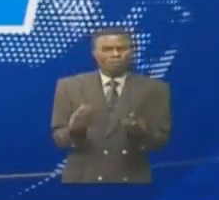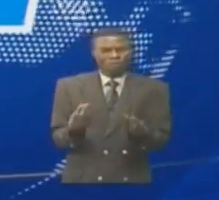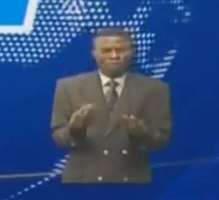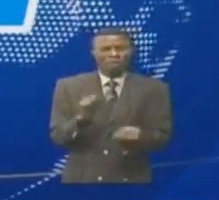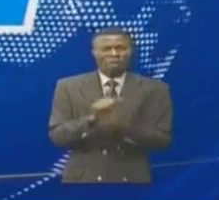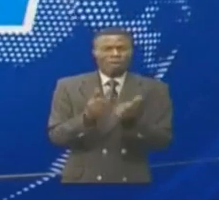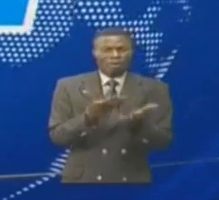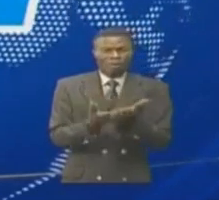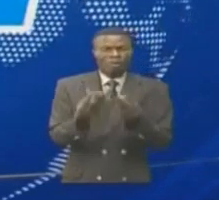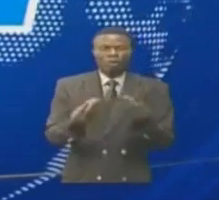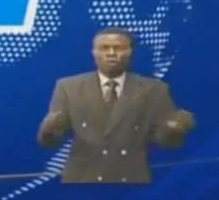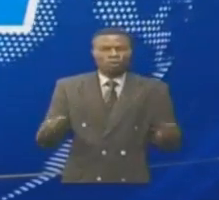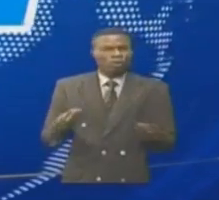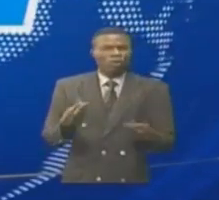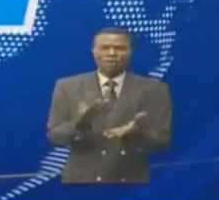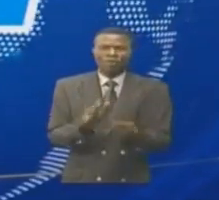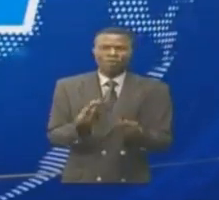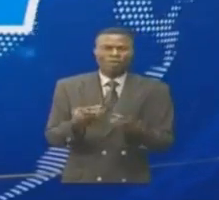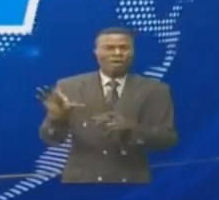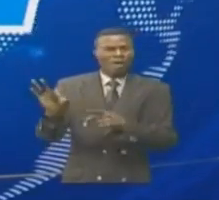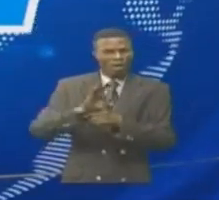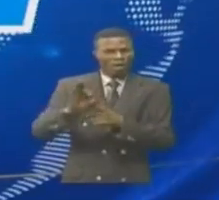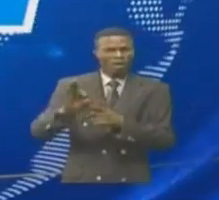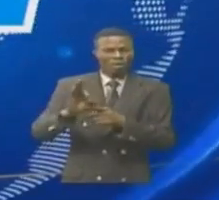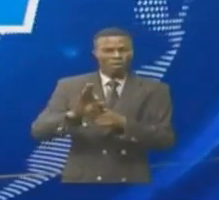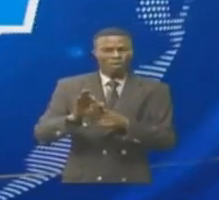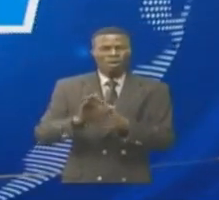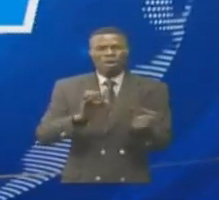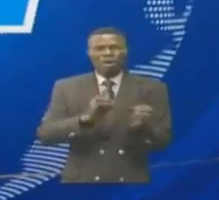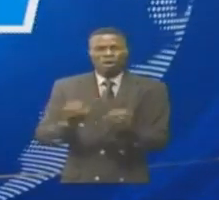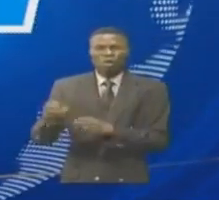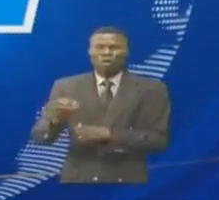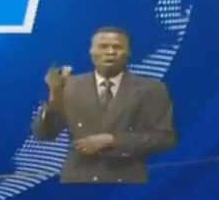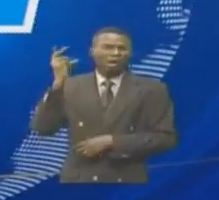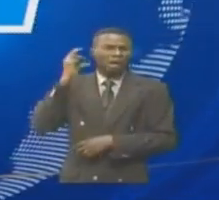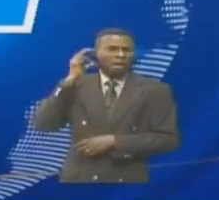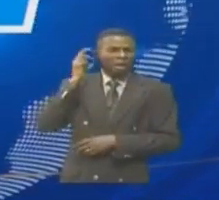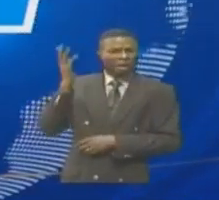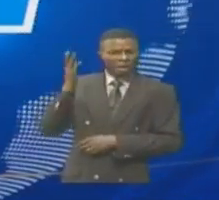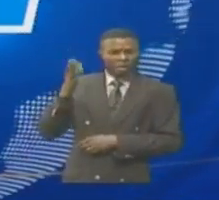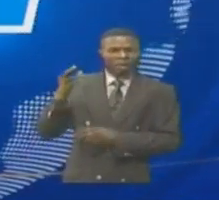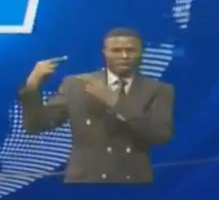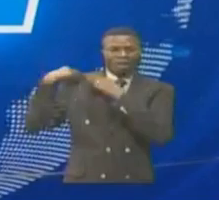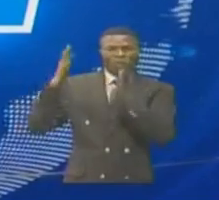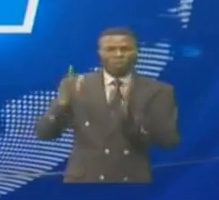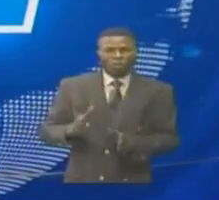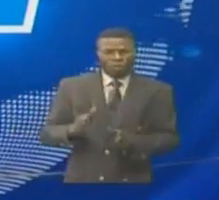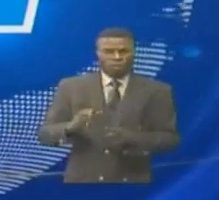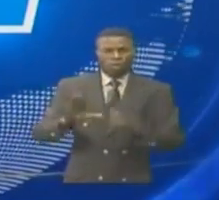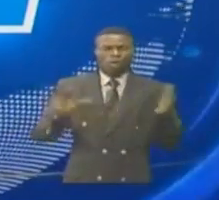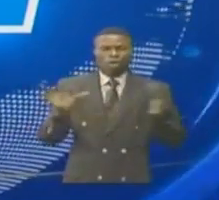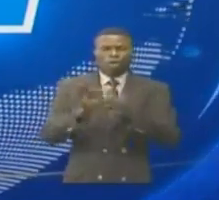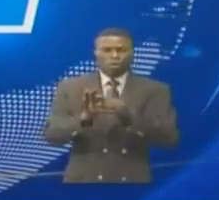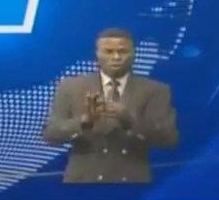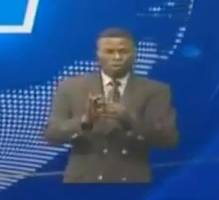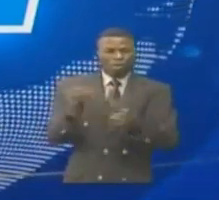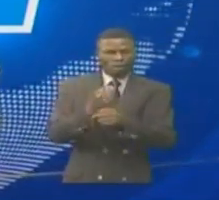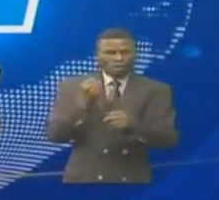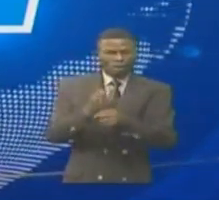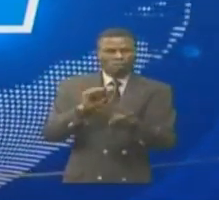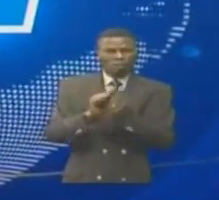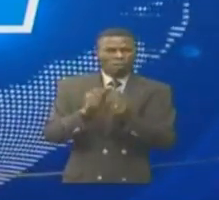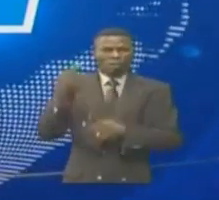a trouvé des réponses à l'atelier de formation organisé à Kananga en faveur des responsables des coopérations œuvrant dans le secteur